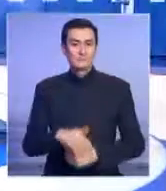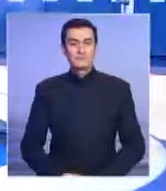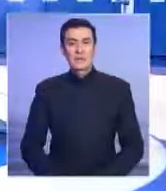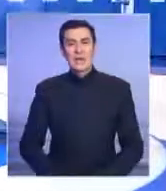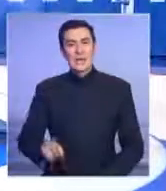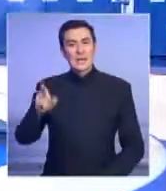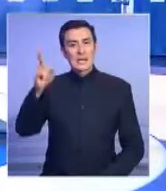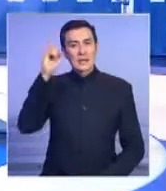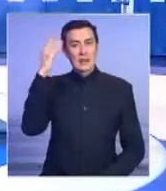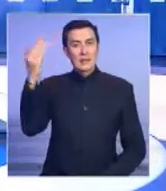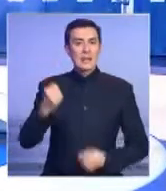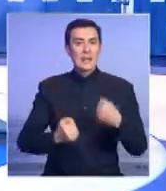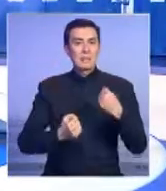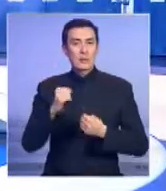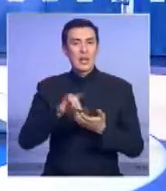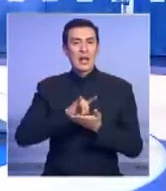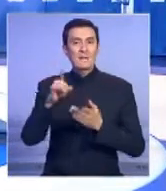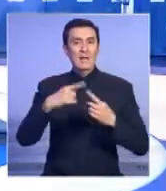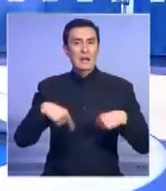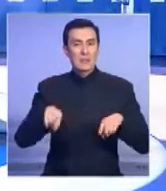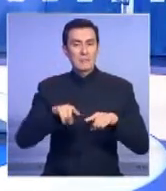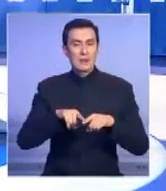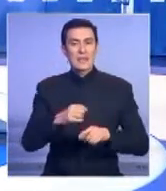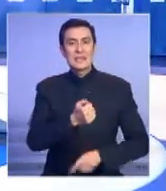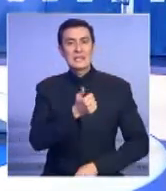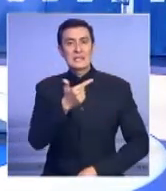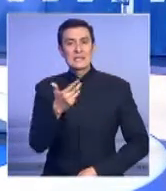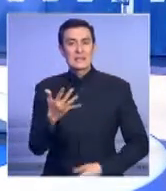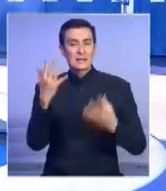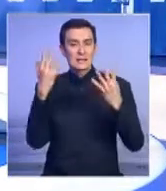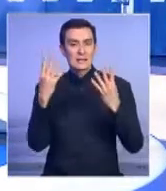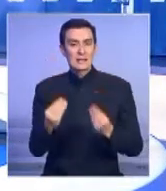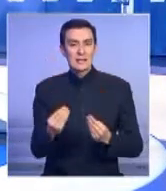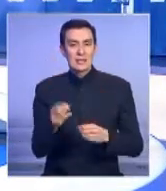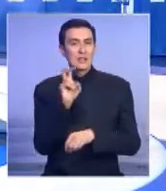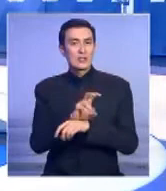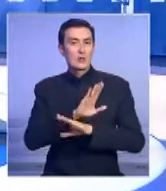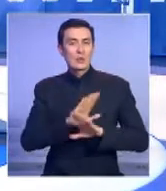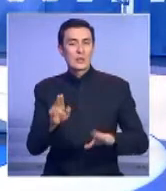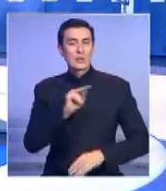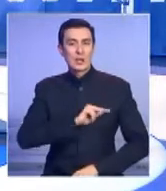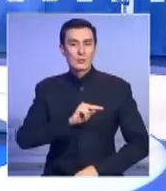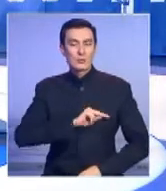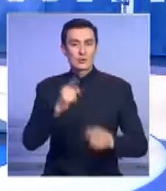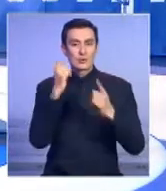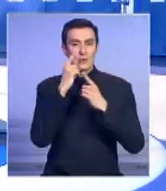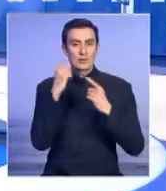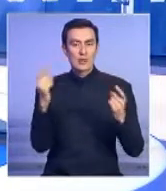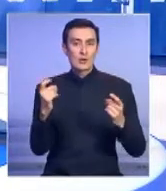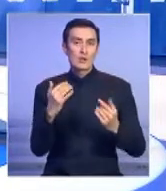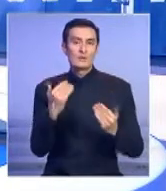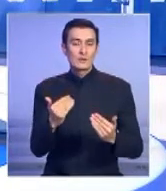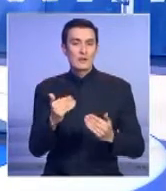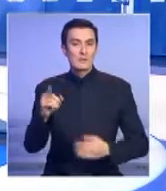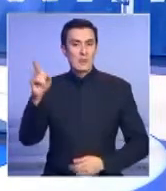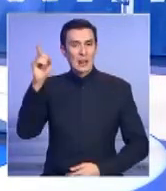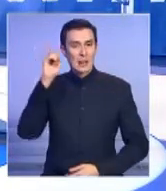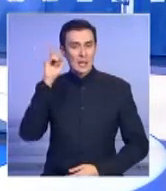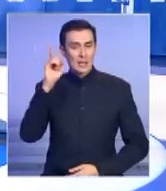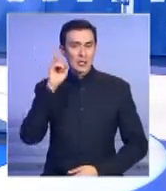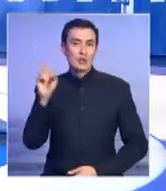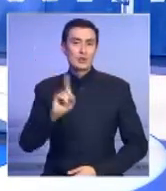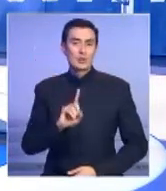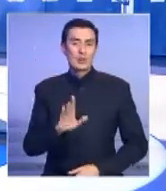германия пилоты авиакомпании люфтганза несколько дней не выходят на работу как сачать наш собственный корреспондент берлине шел по на